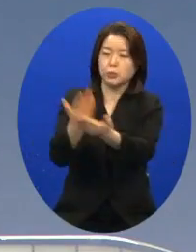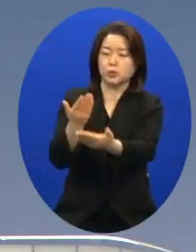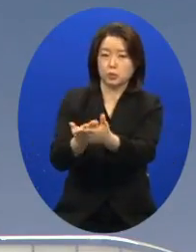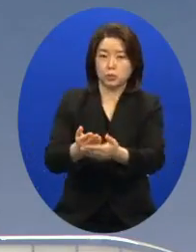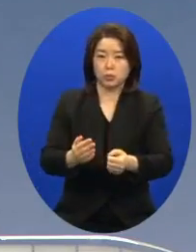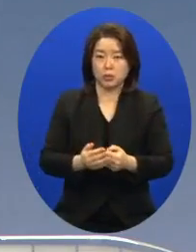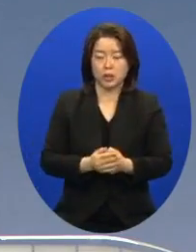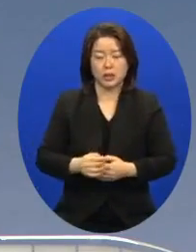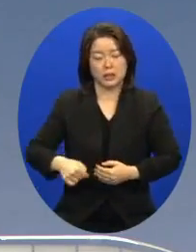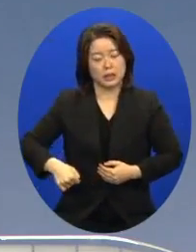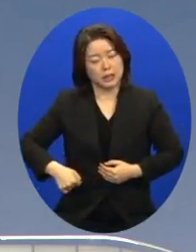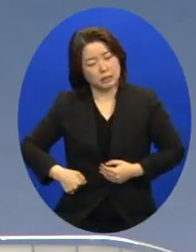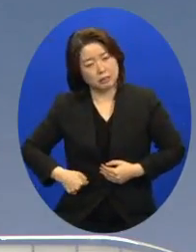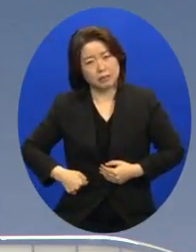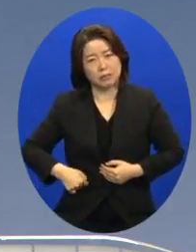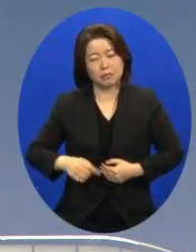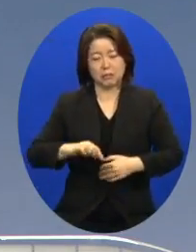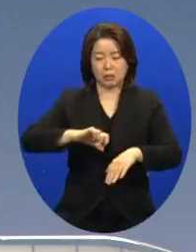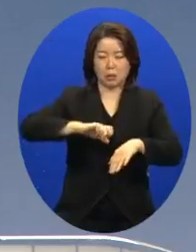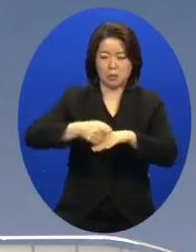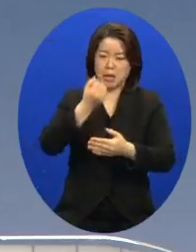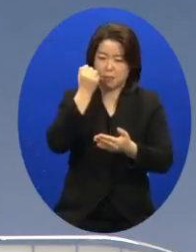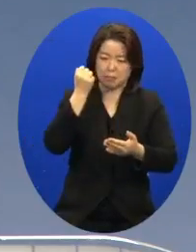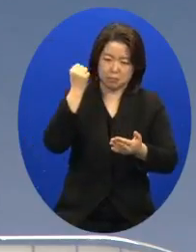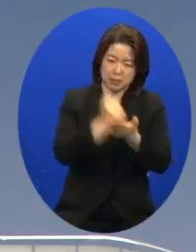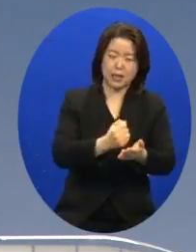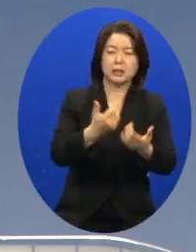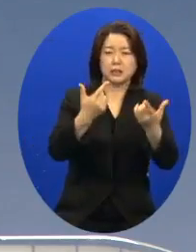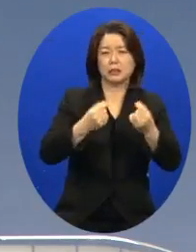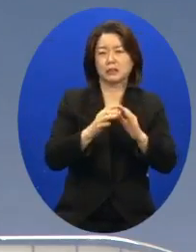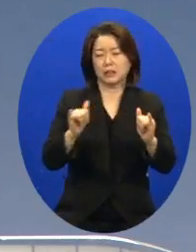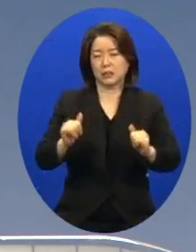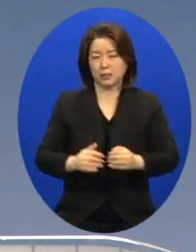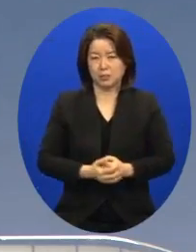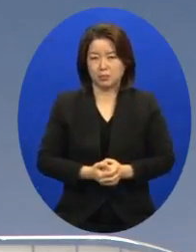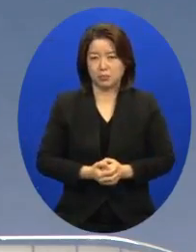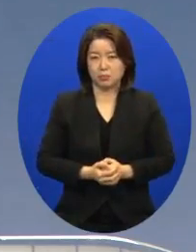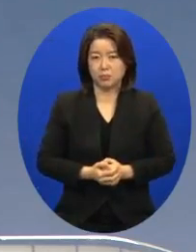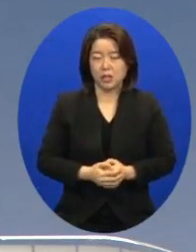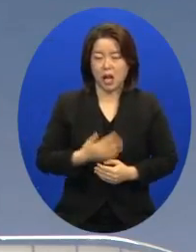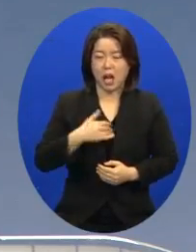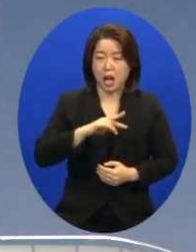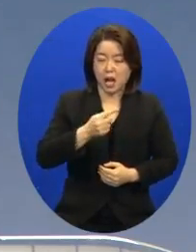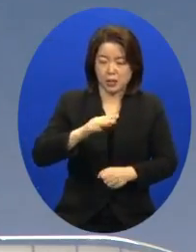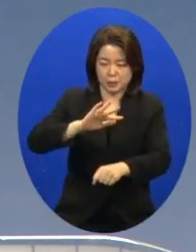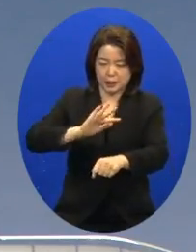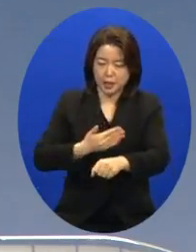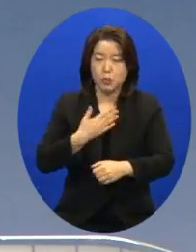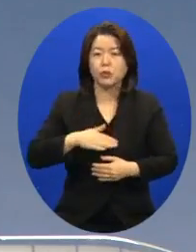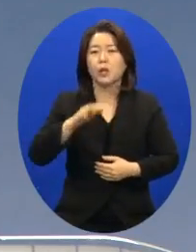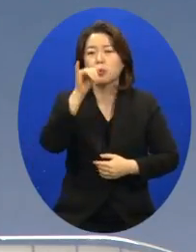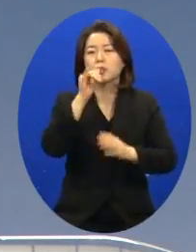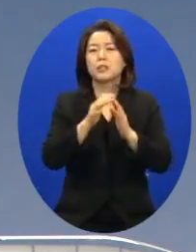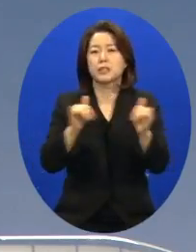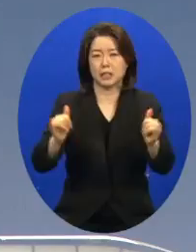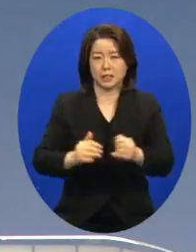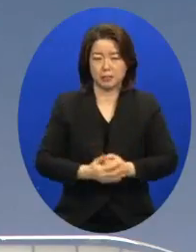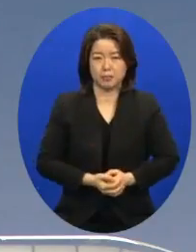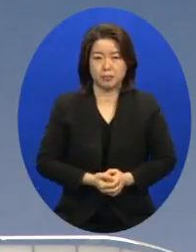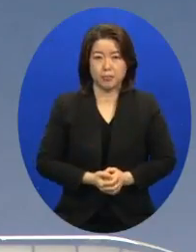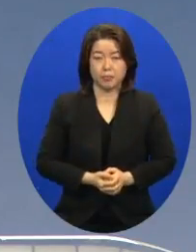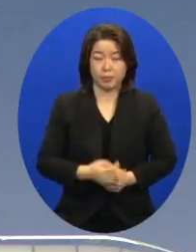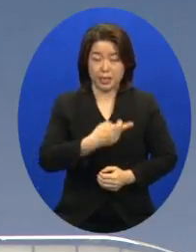양심이 화인 맞은 사람 알아도 정말 잘못 알고 있는 사람